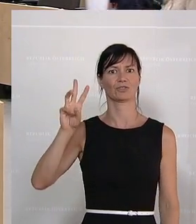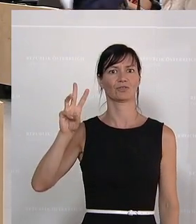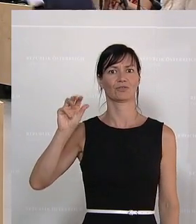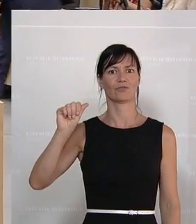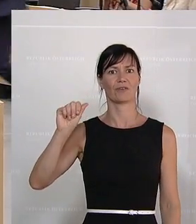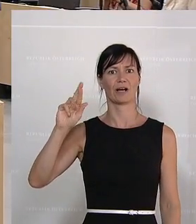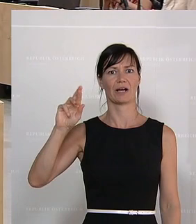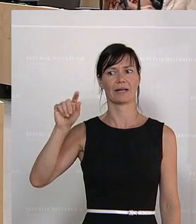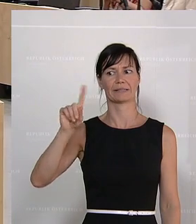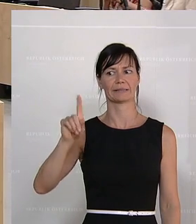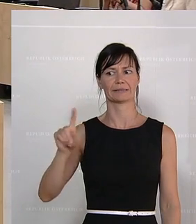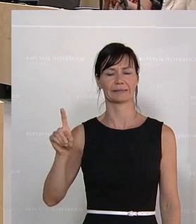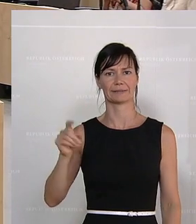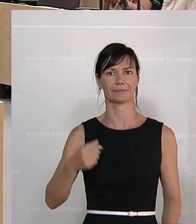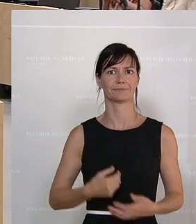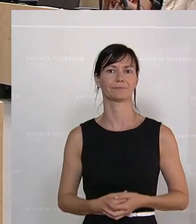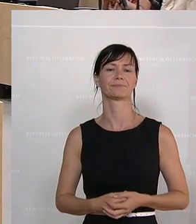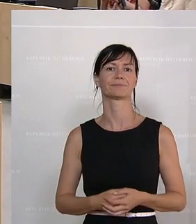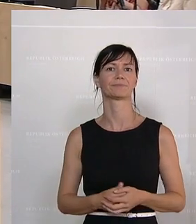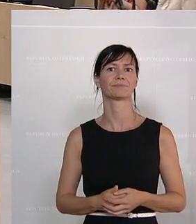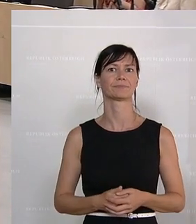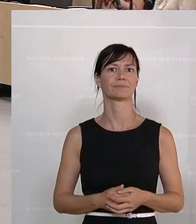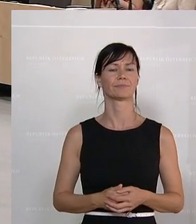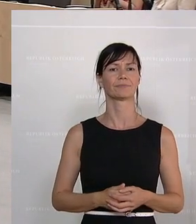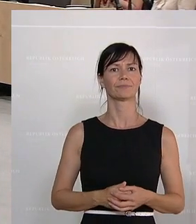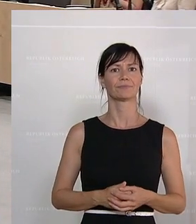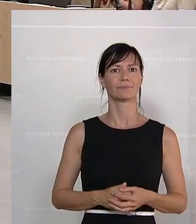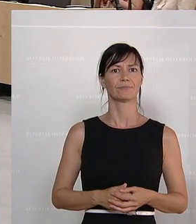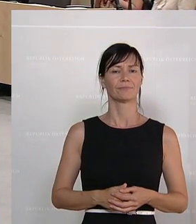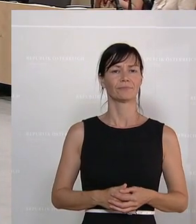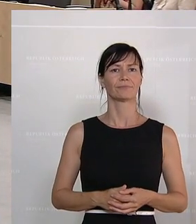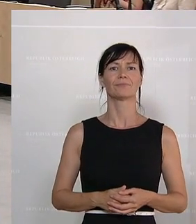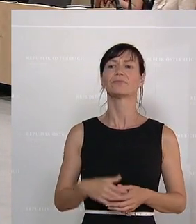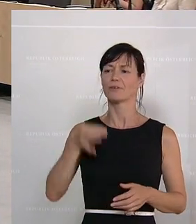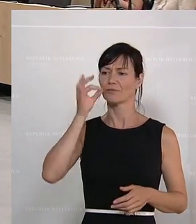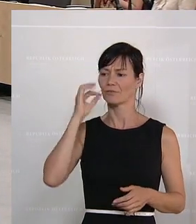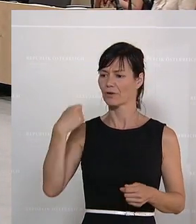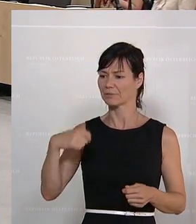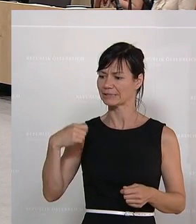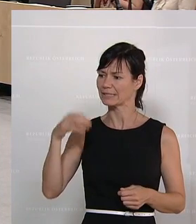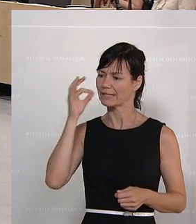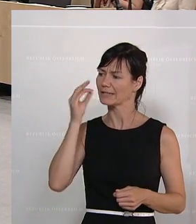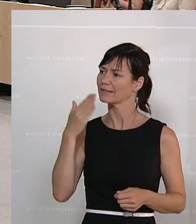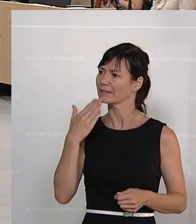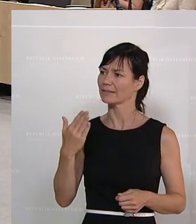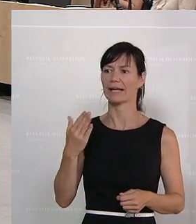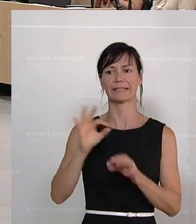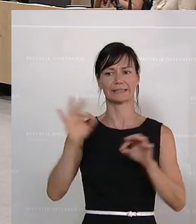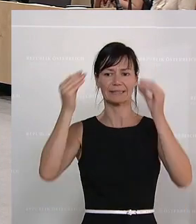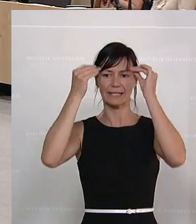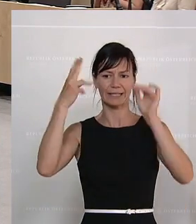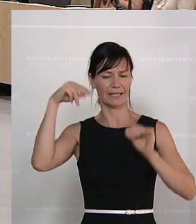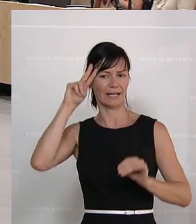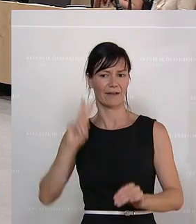kritisiert auch die fehlende finanzierung des pakets zu 85 prozent zahlen sich die menschen die entlastung nämlich selbst so der budgetsprecher